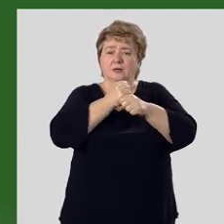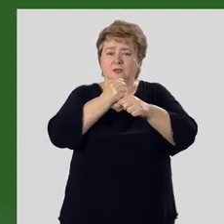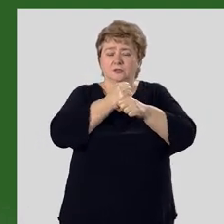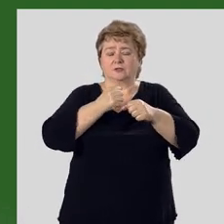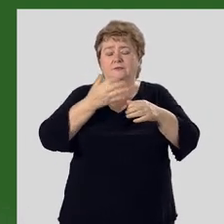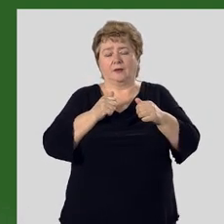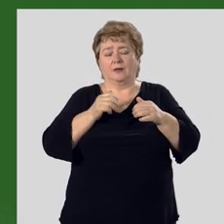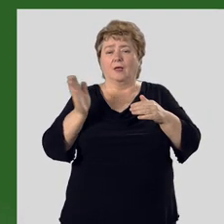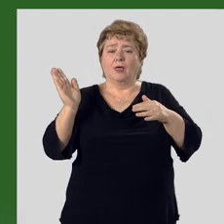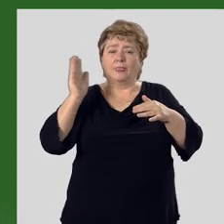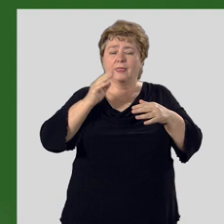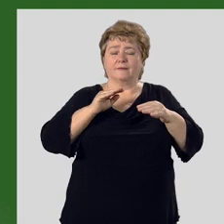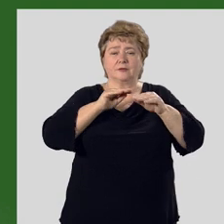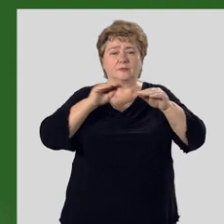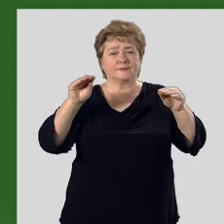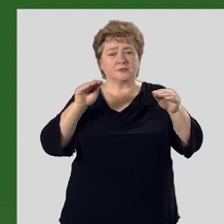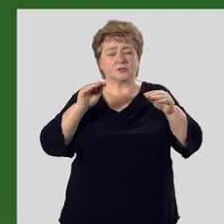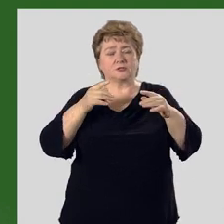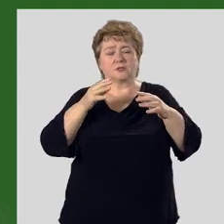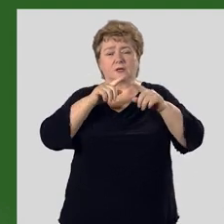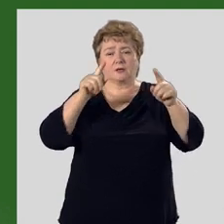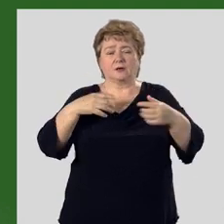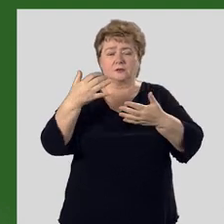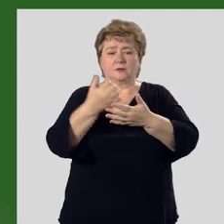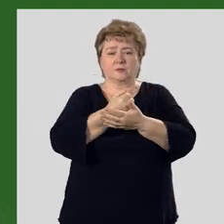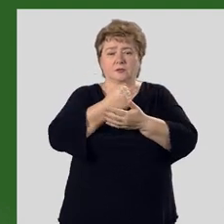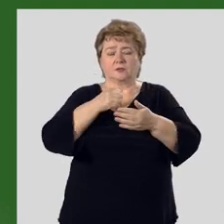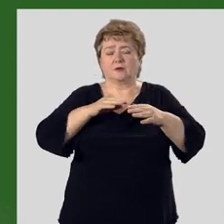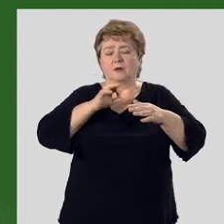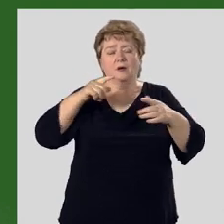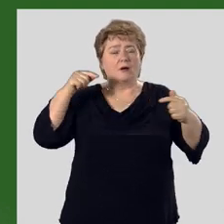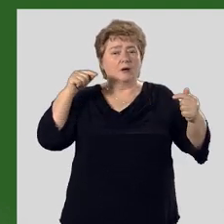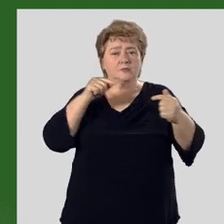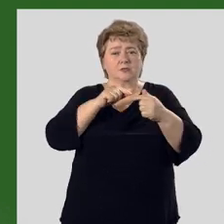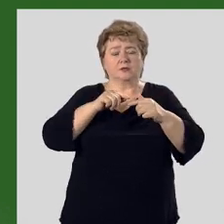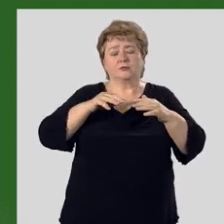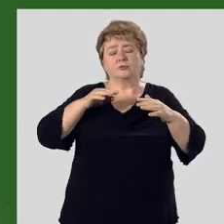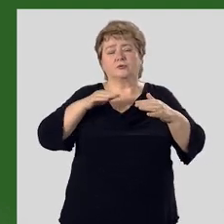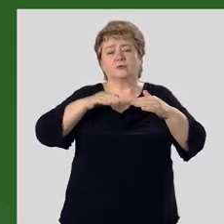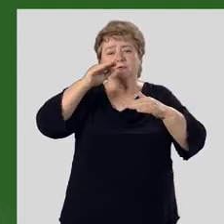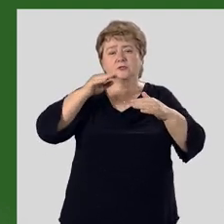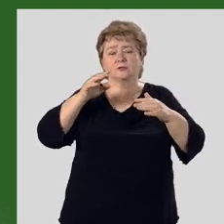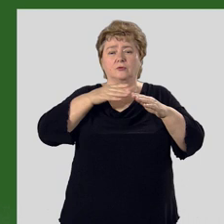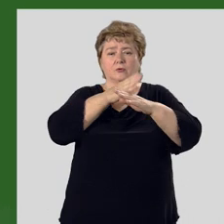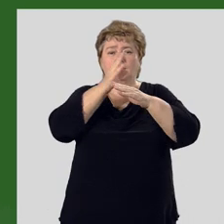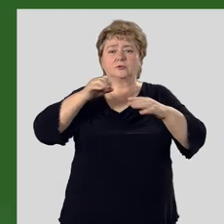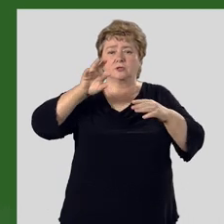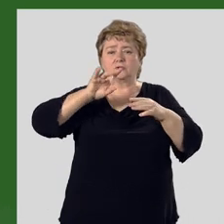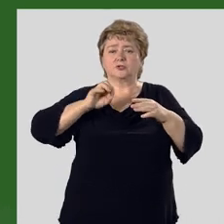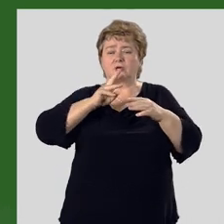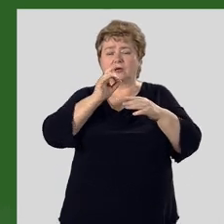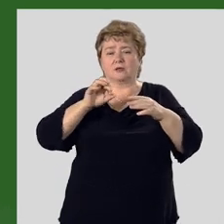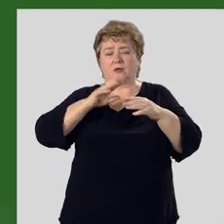коричневой окраски. Давайте по физической карте определим абсолютную высоту гор Тянь-Шаня. Вы видите, что